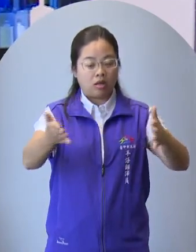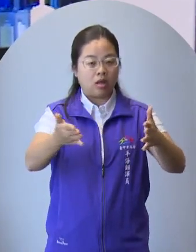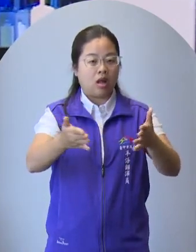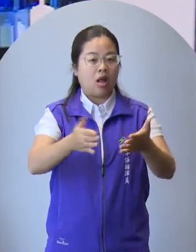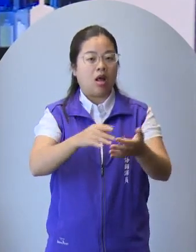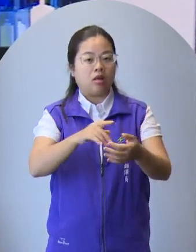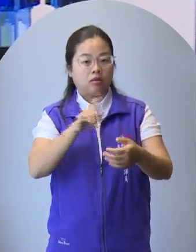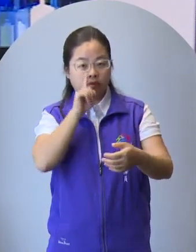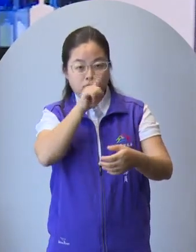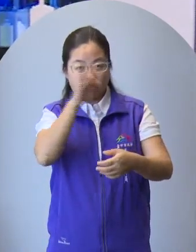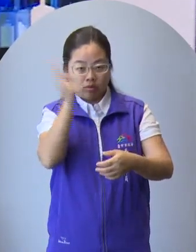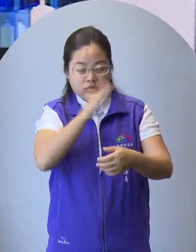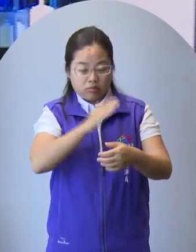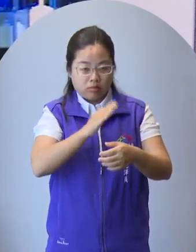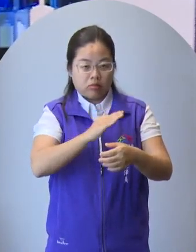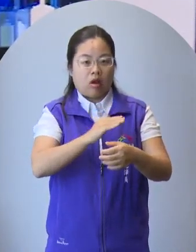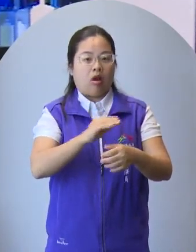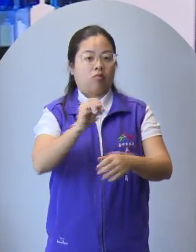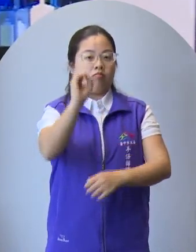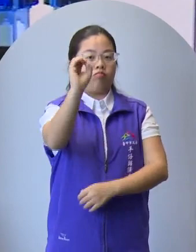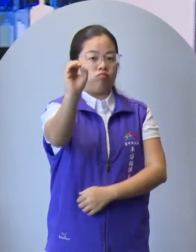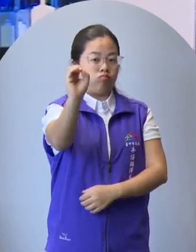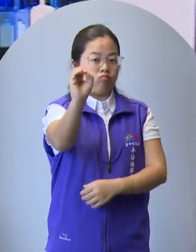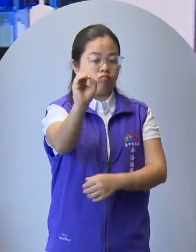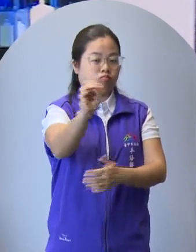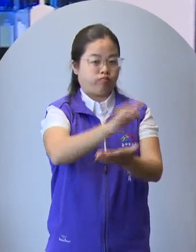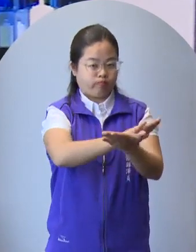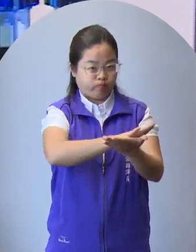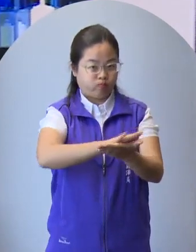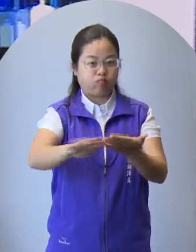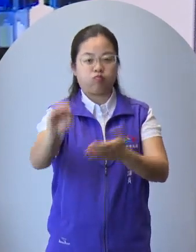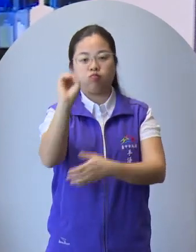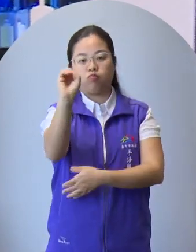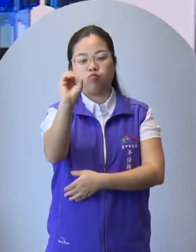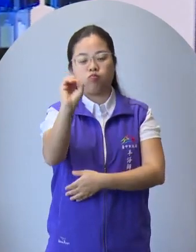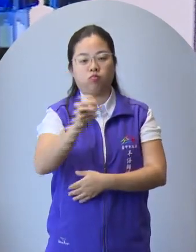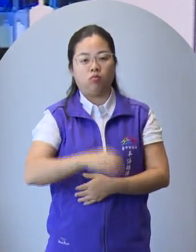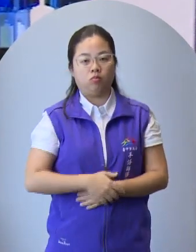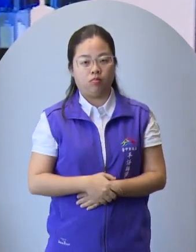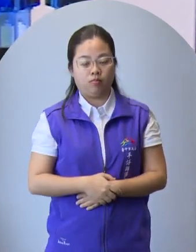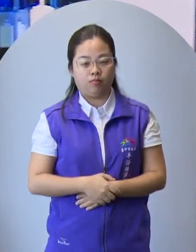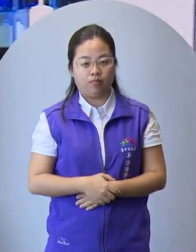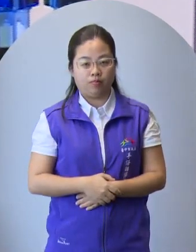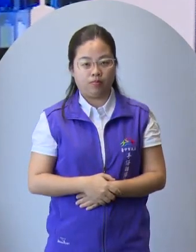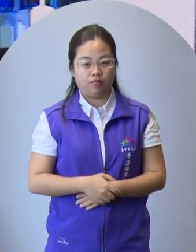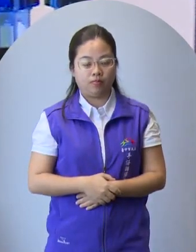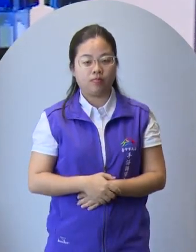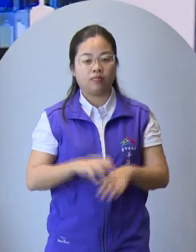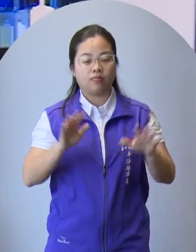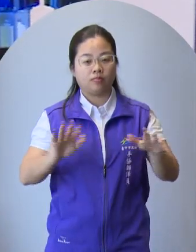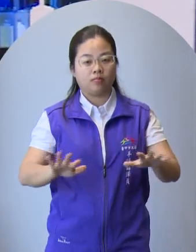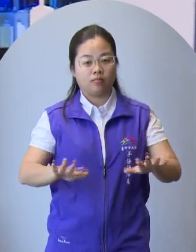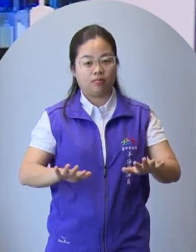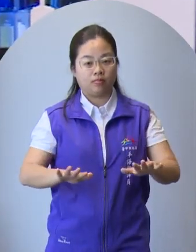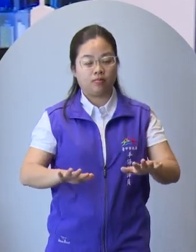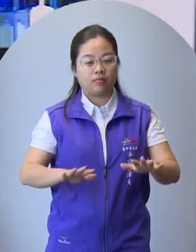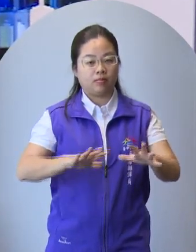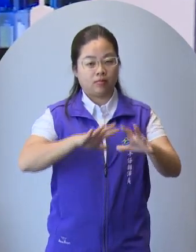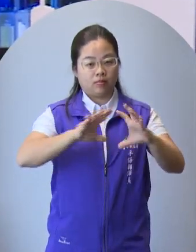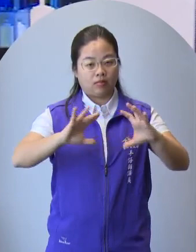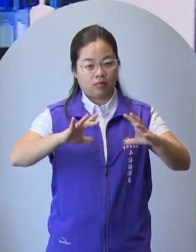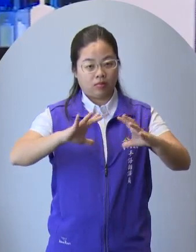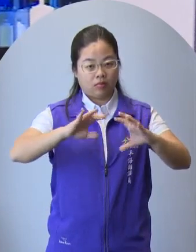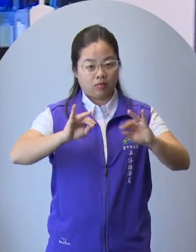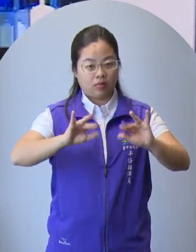近零排放，就不是低碳咯，要近零哈。那所以现在全球哈，很多国家已